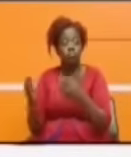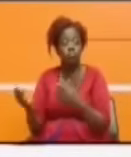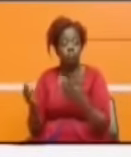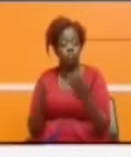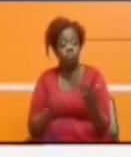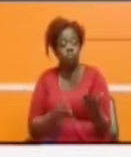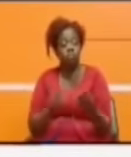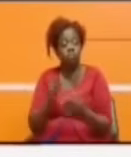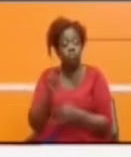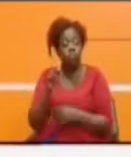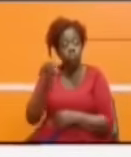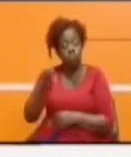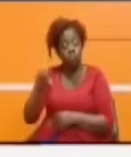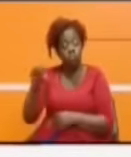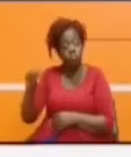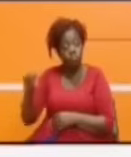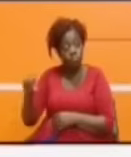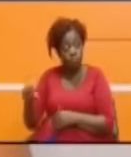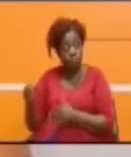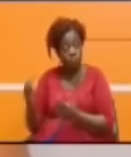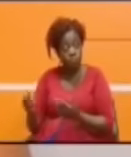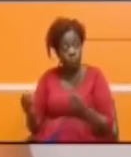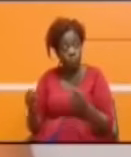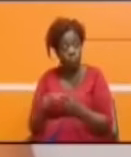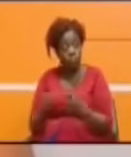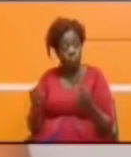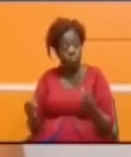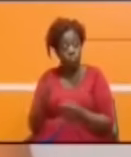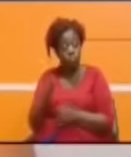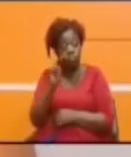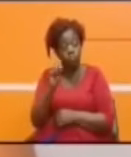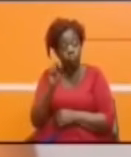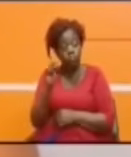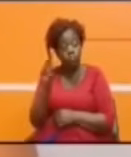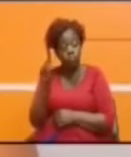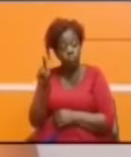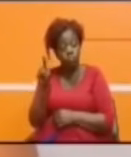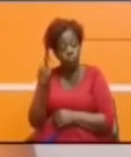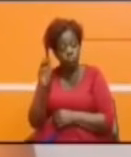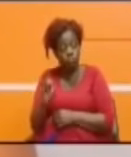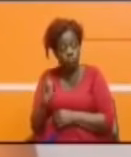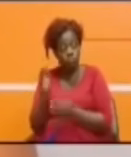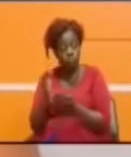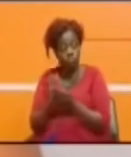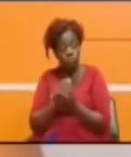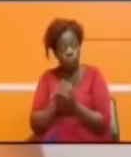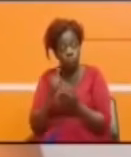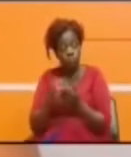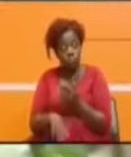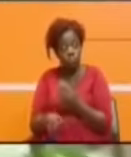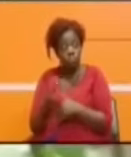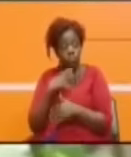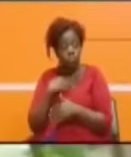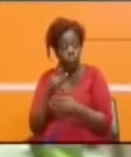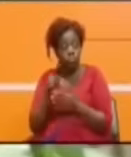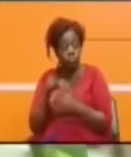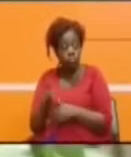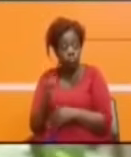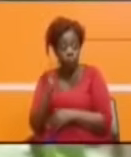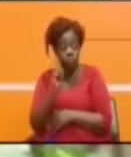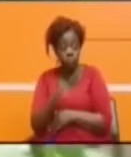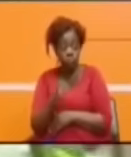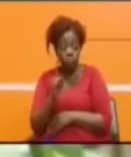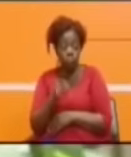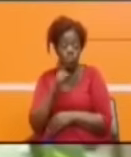asimanzi 99 ng'alina ewalala yennaakuwadde akazigo kubanga ye kintu kye yali yakisasula. Balabudde